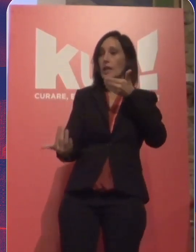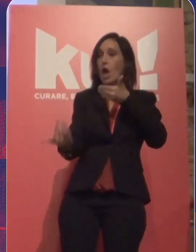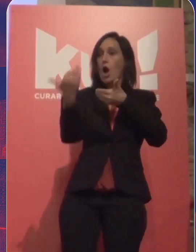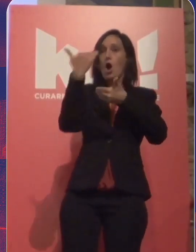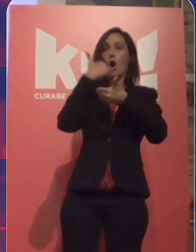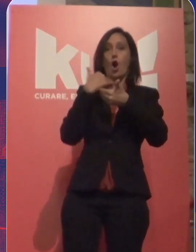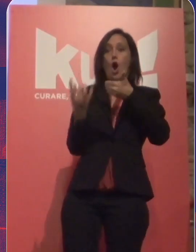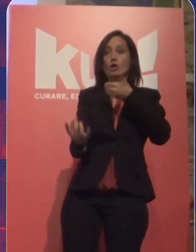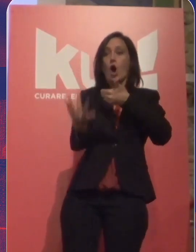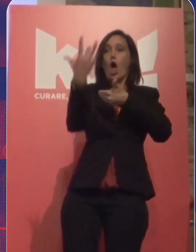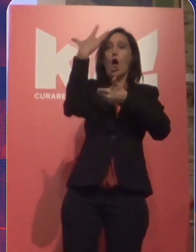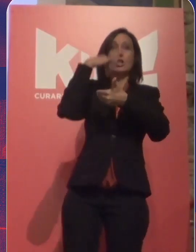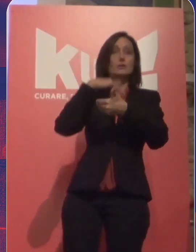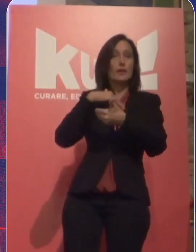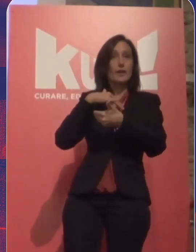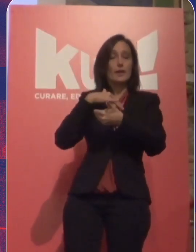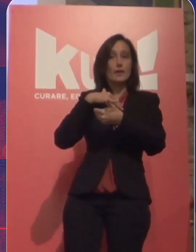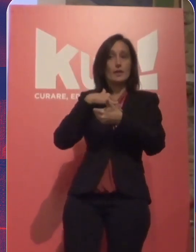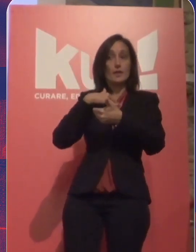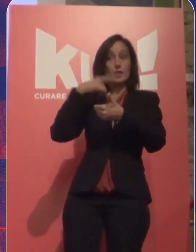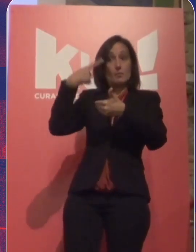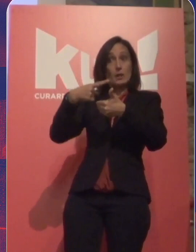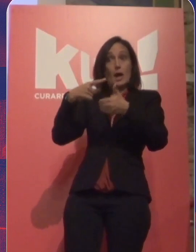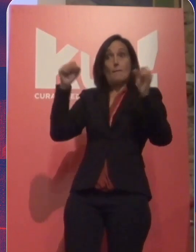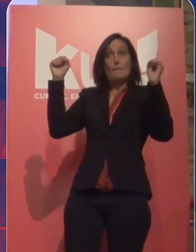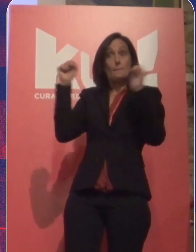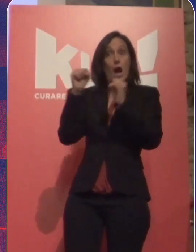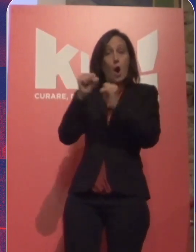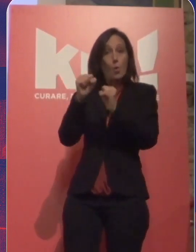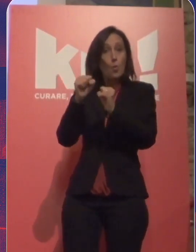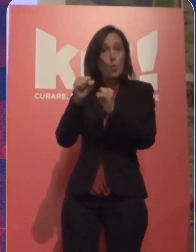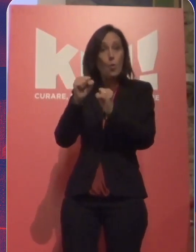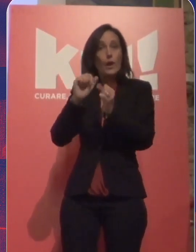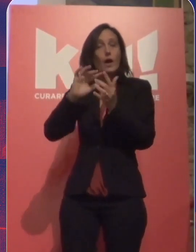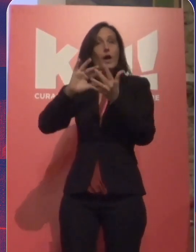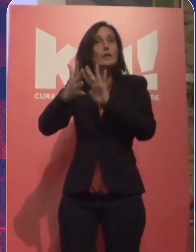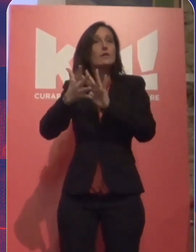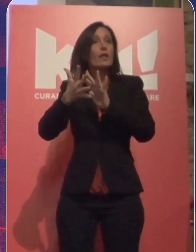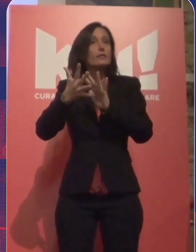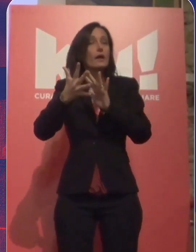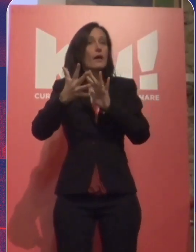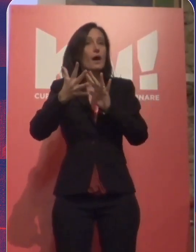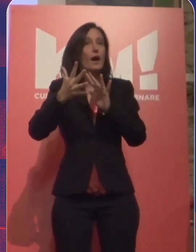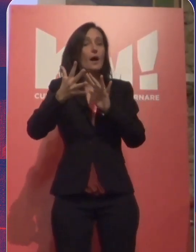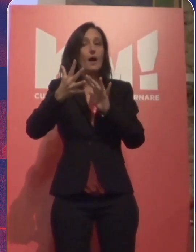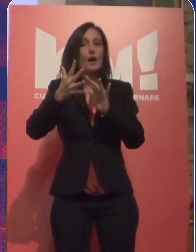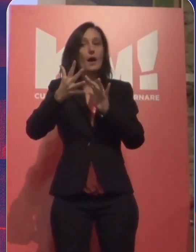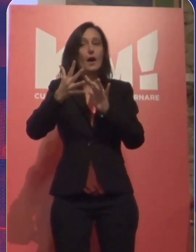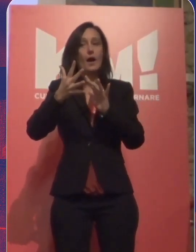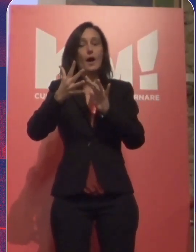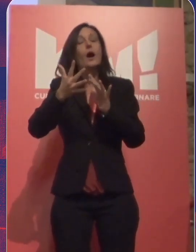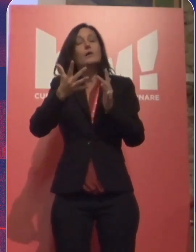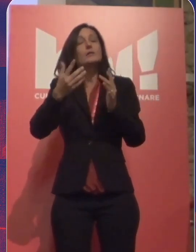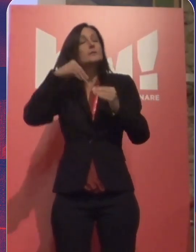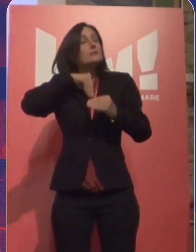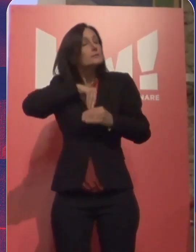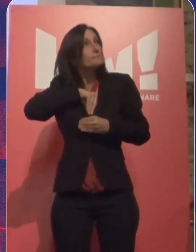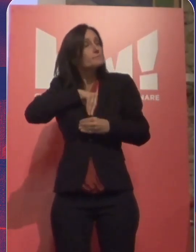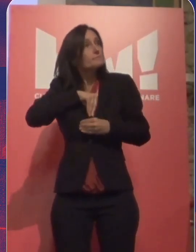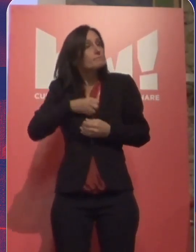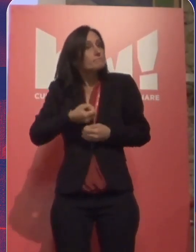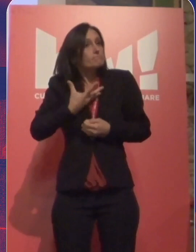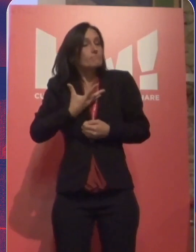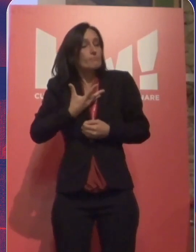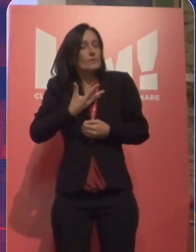risposta a questa paura è stata ripeto necessariamente fobica ma